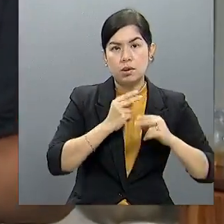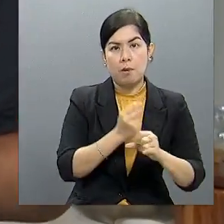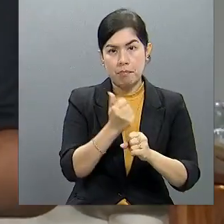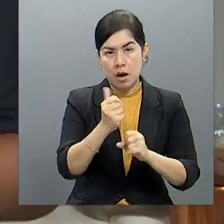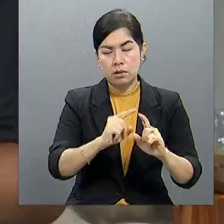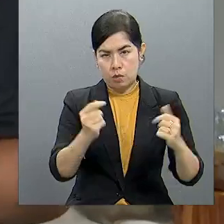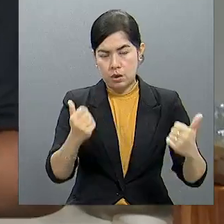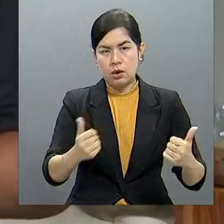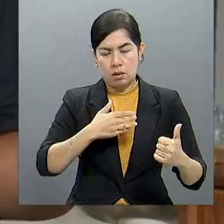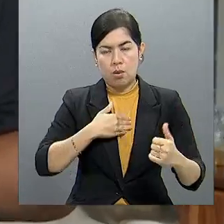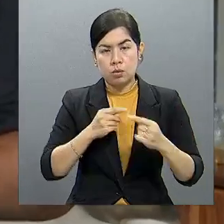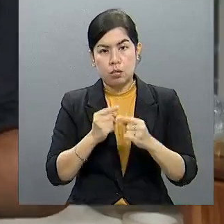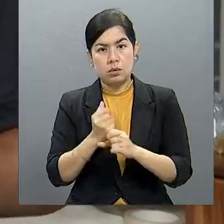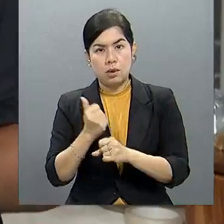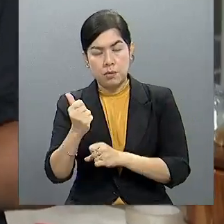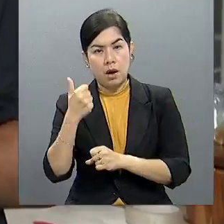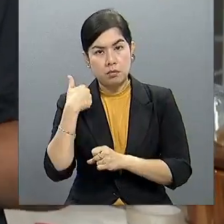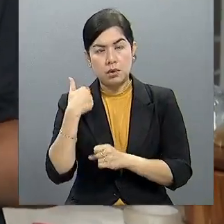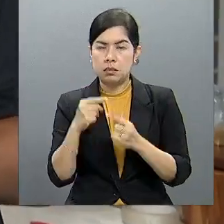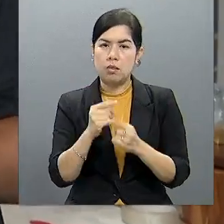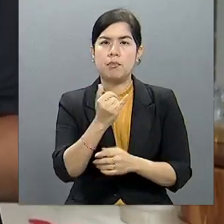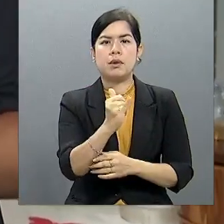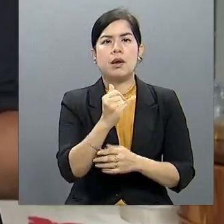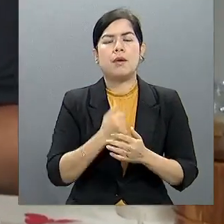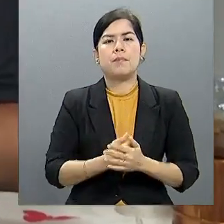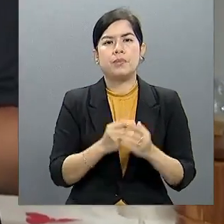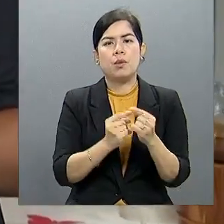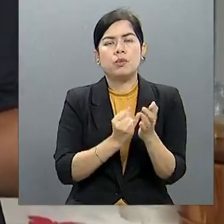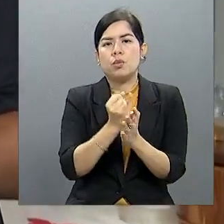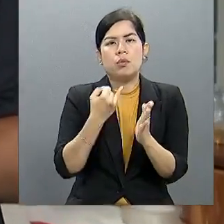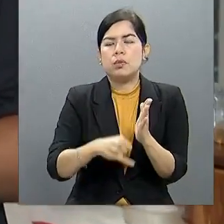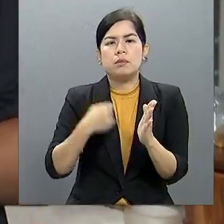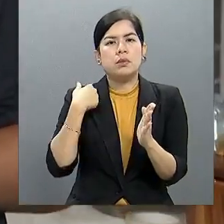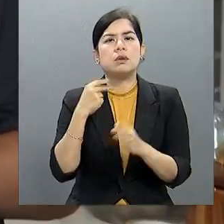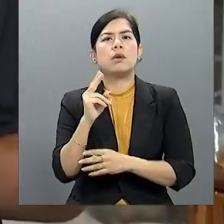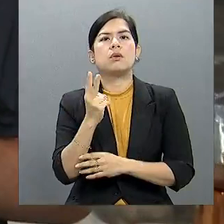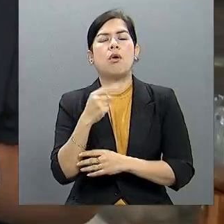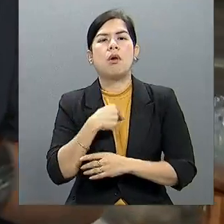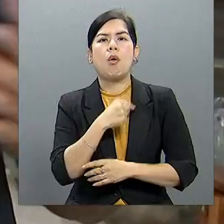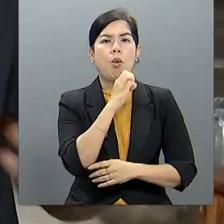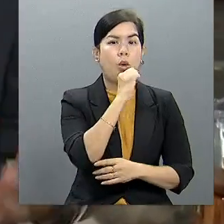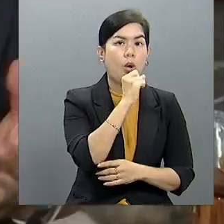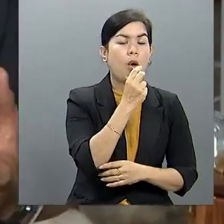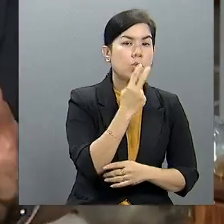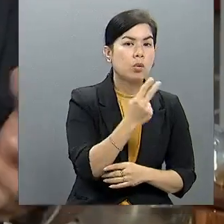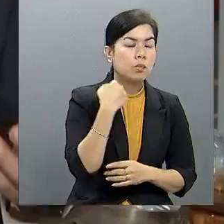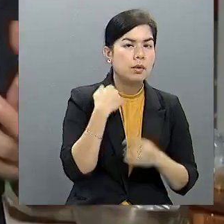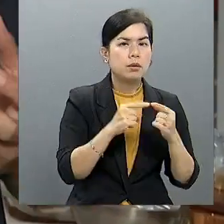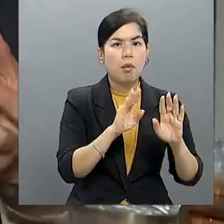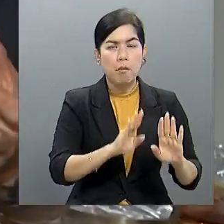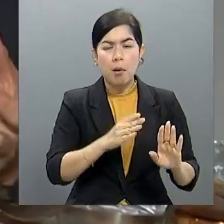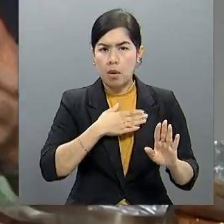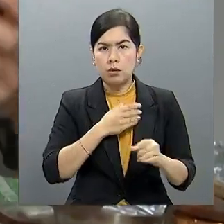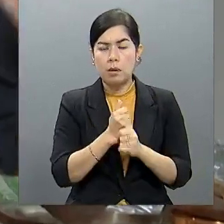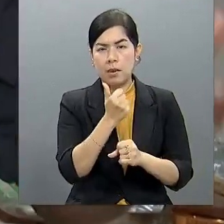งทเรานีกวครั มไมจะเปตองถูกเสมอบางทีถูกบผิดบ้เราได้ลอง เพระลองแลเราจะรู้วตัวตนมจเราทำไดหลายอย่างนะทำ